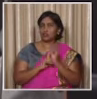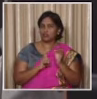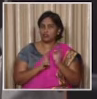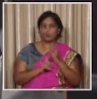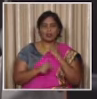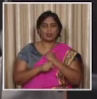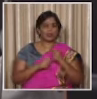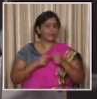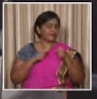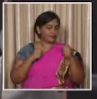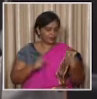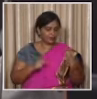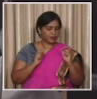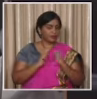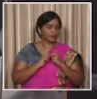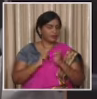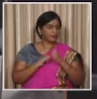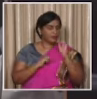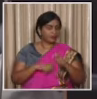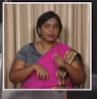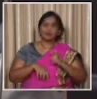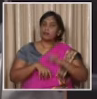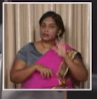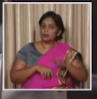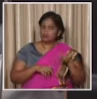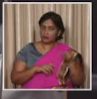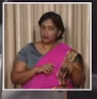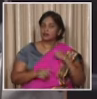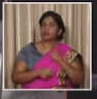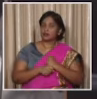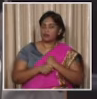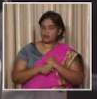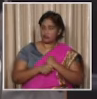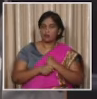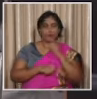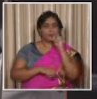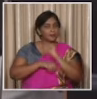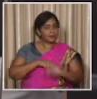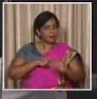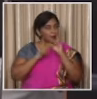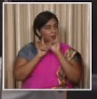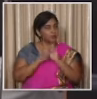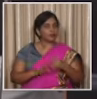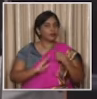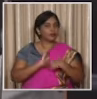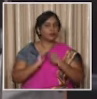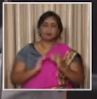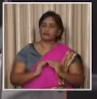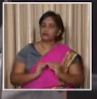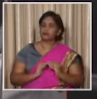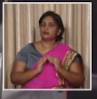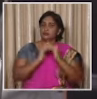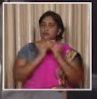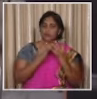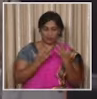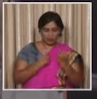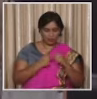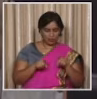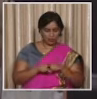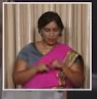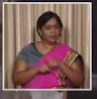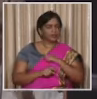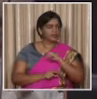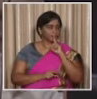රාජ්‍ය විරෝධී අර්බුදයක උද්ගත කළ අවස්ථාවේ රජය සැලැස්මක් මගින් රට සංවර්ධනය කළ යුතු අයුරු